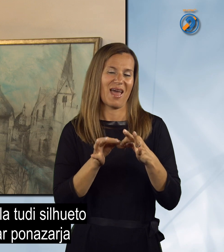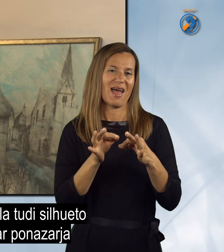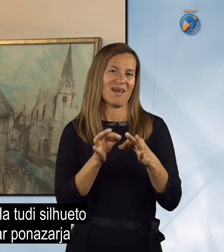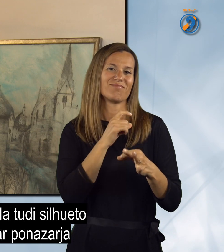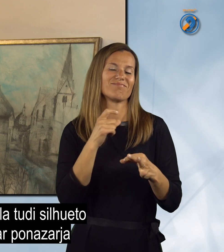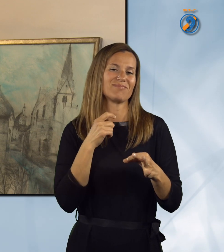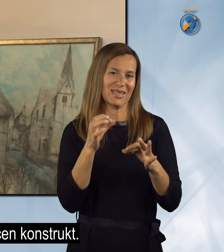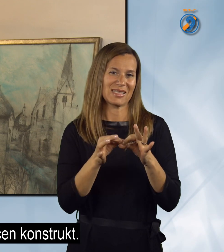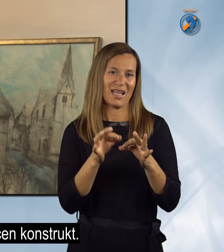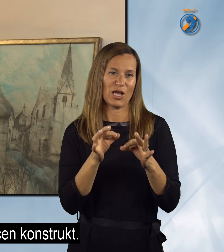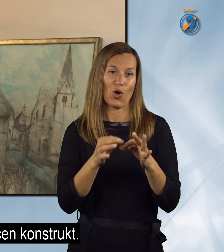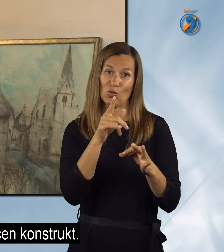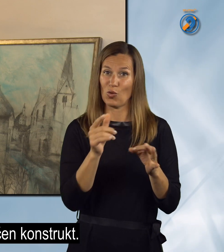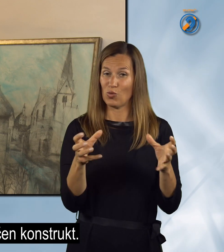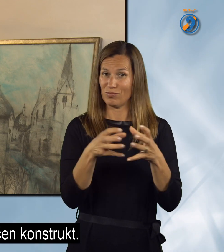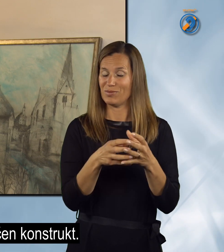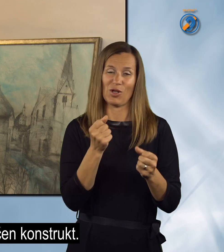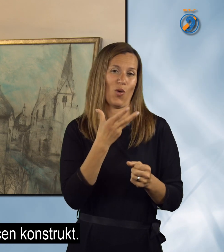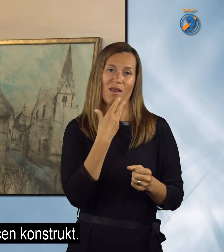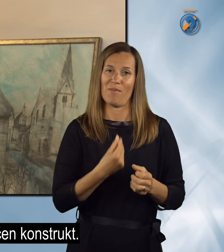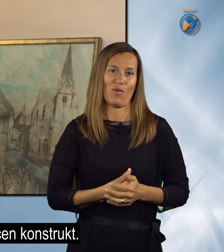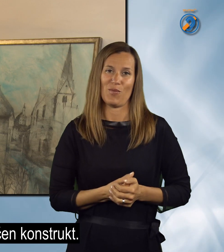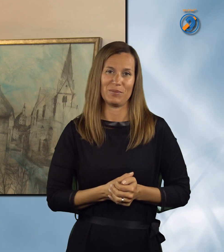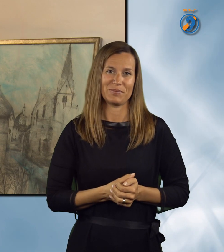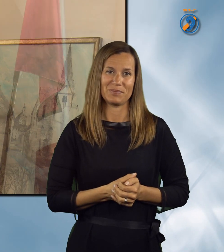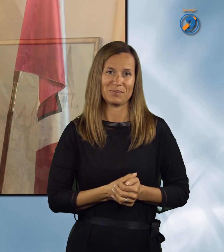kar ponazarja en zelo posrečen konstrukt.